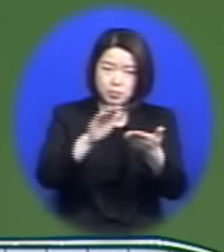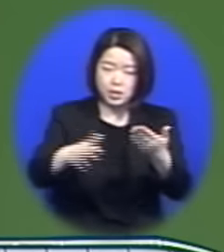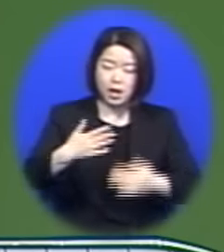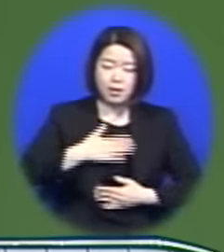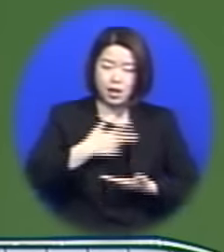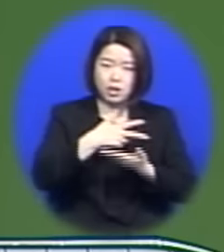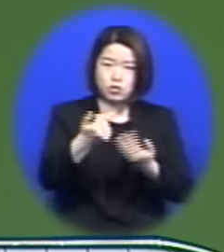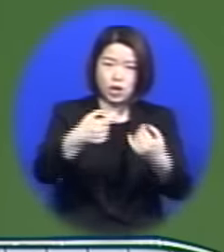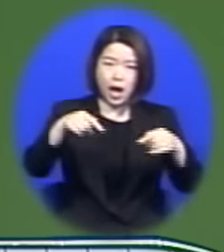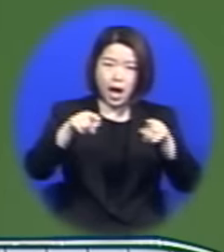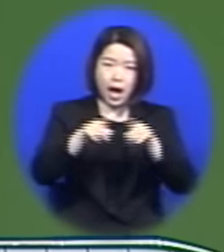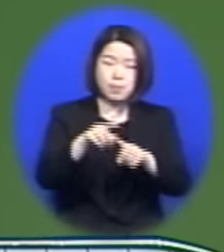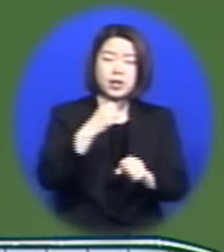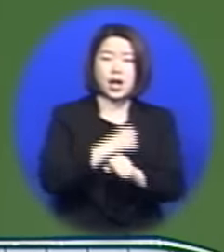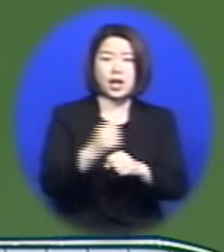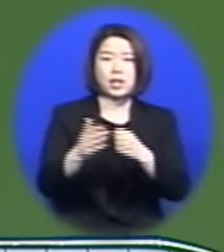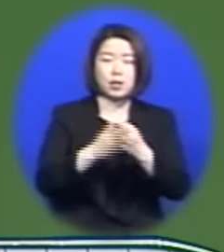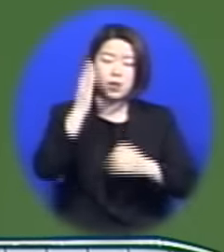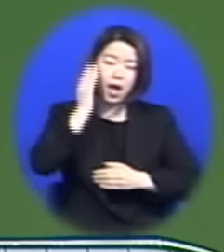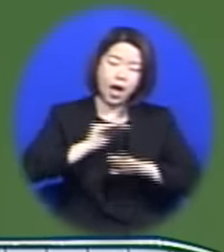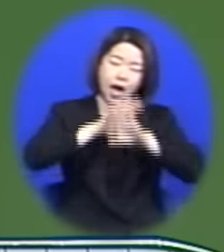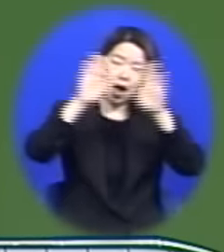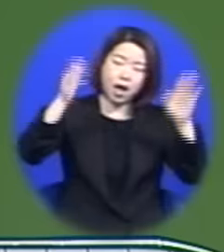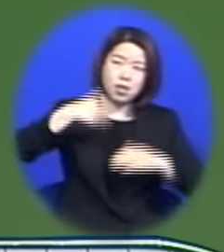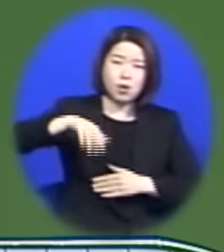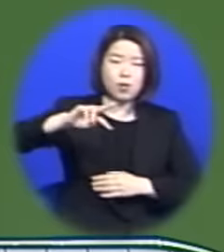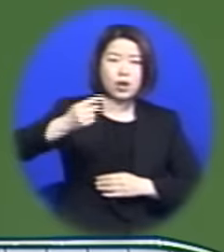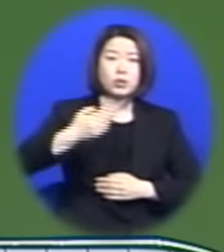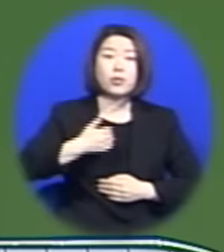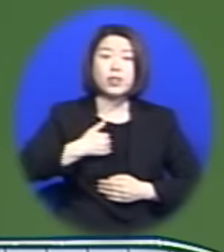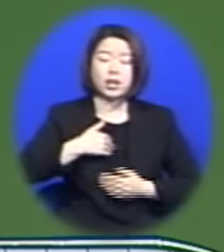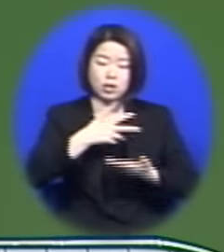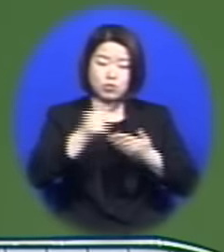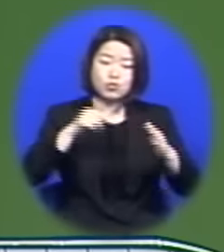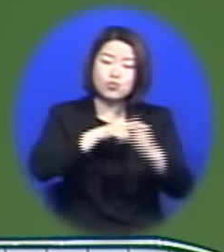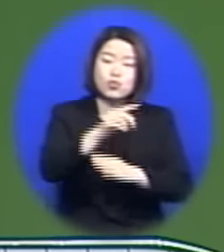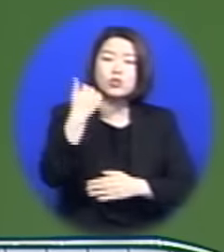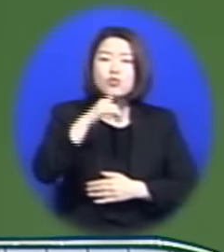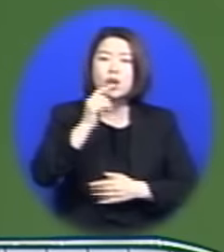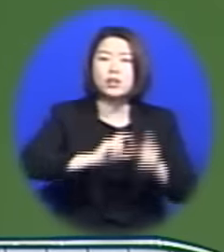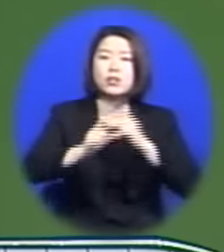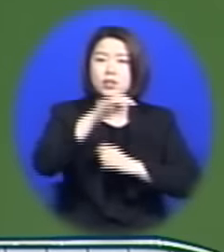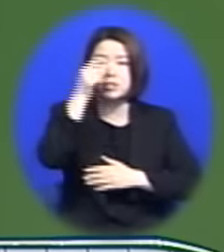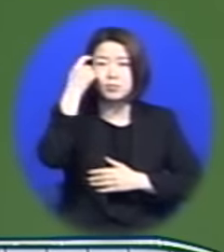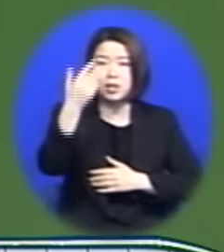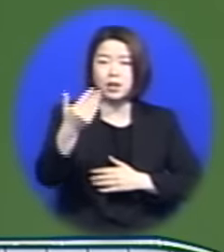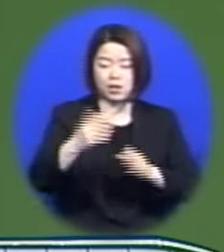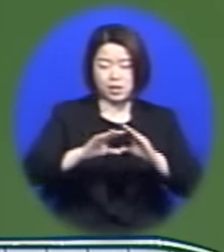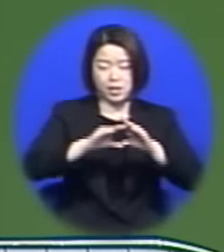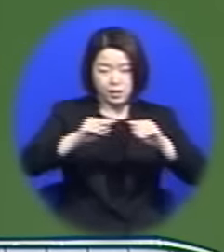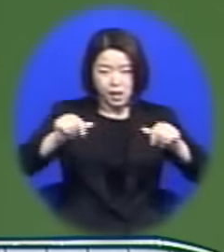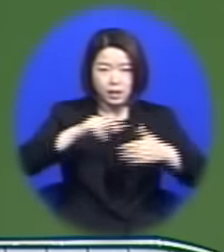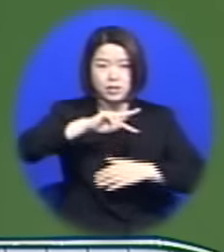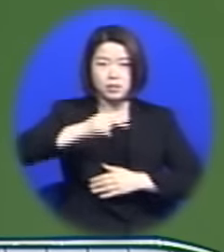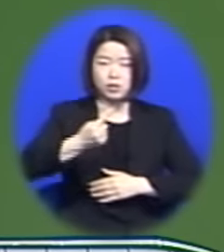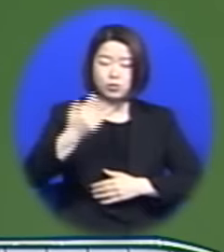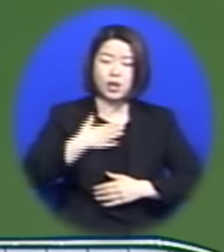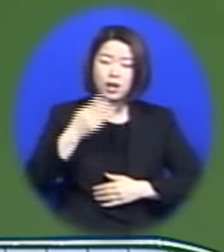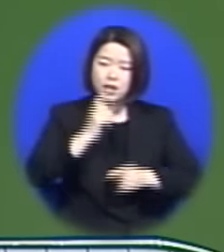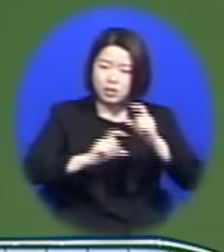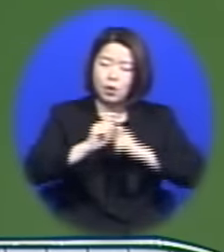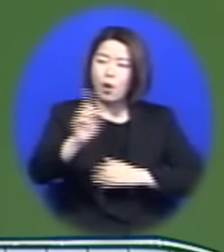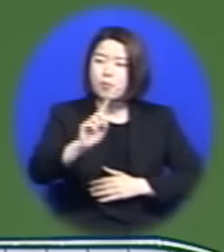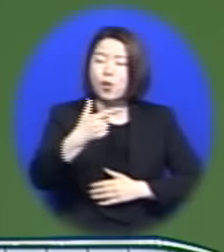주님과 함께하니 하늘로 가더라도 내게 주님 밖에 누가 더 있겠습니까 땅에서라도 내가 무엇을 더